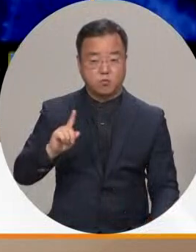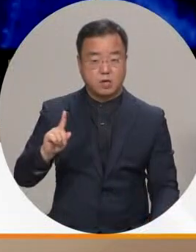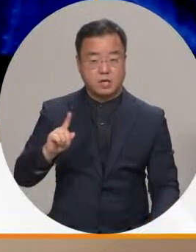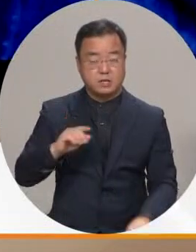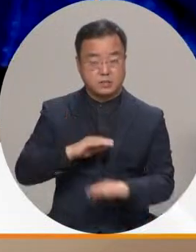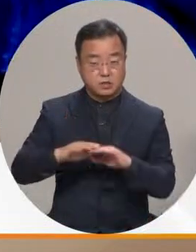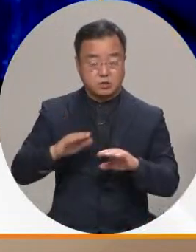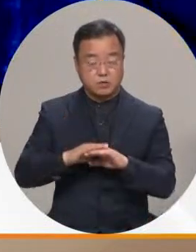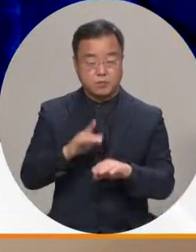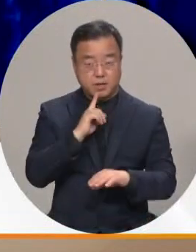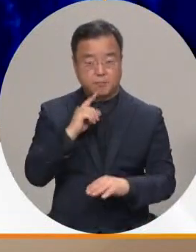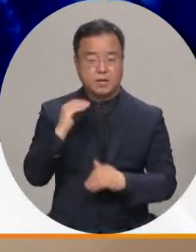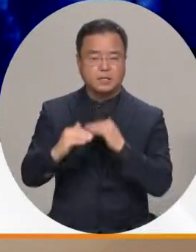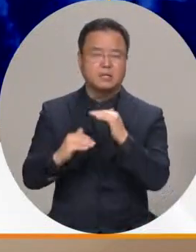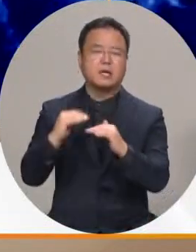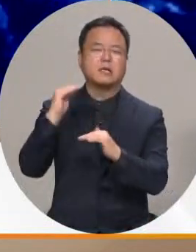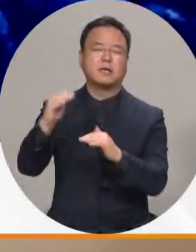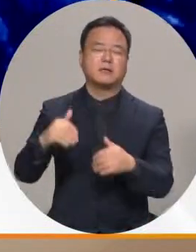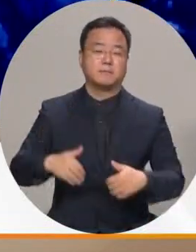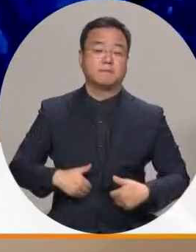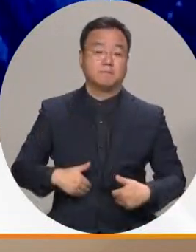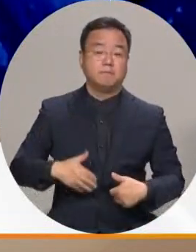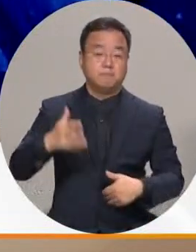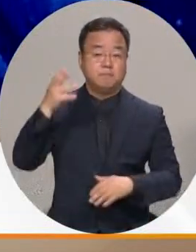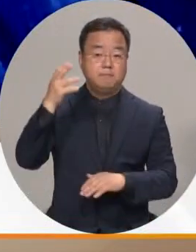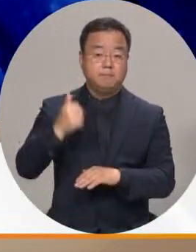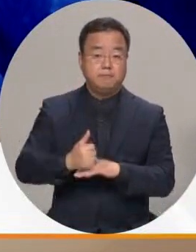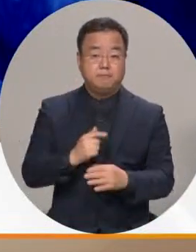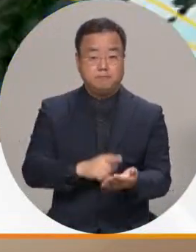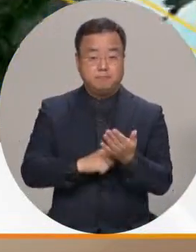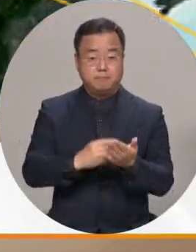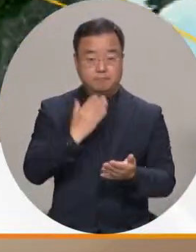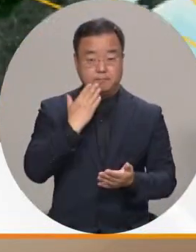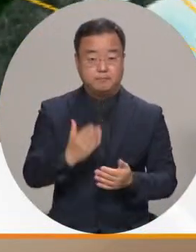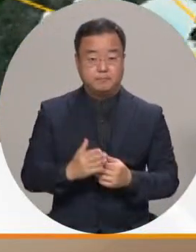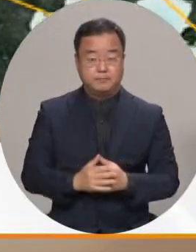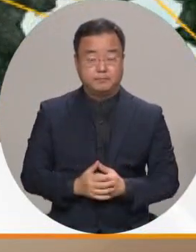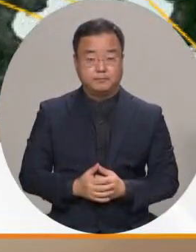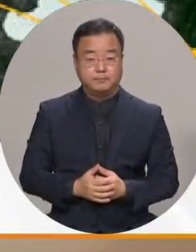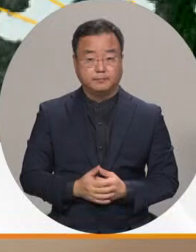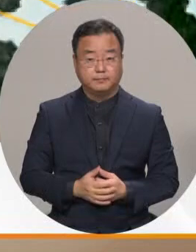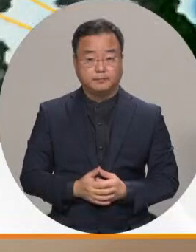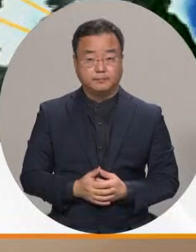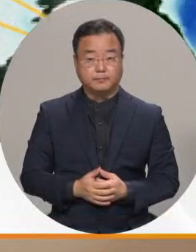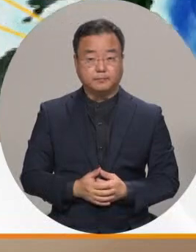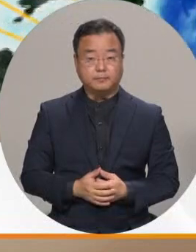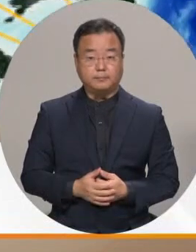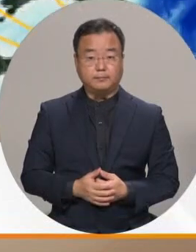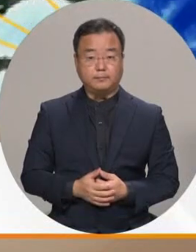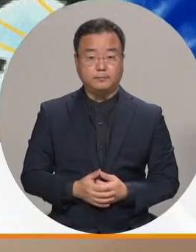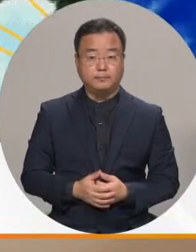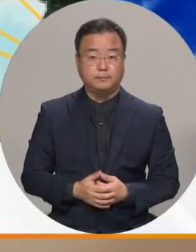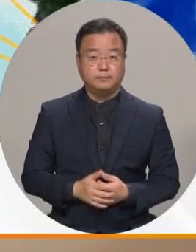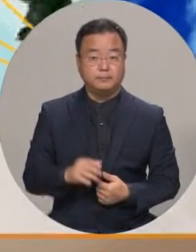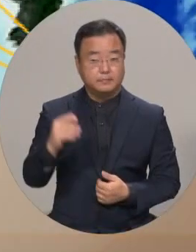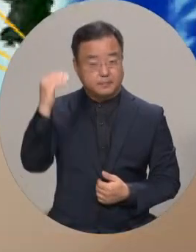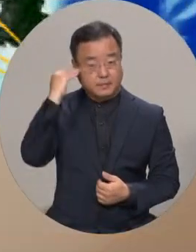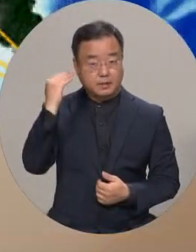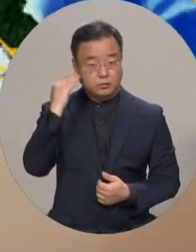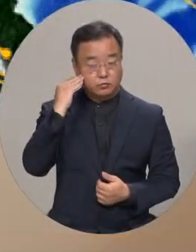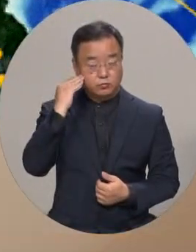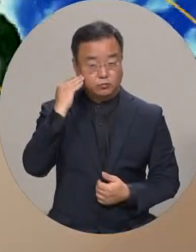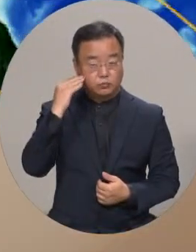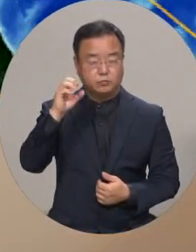부릅니다이 단계를 반드시 거쳐야만 연구에 사용할 수 있는 영상 데이터를 우리가 최종적으로 확보를 할 수가 있죠 그래서 한국 천문